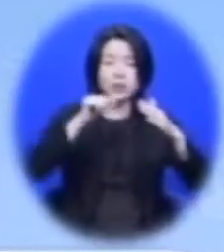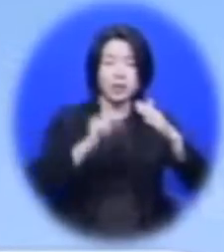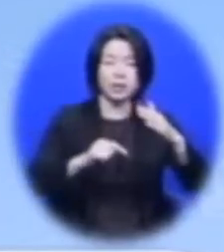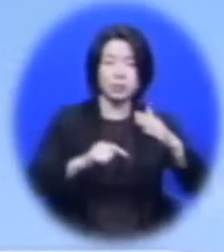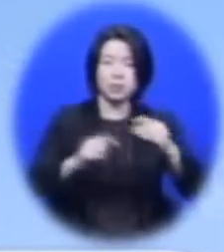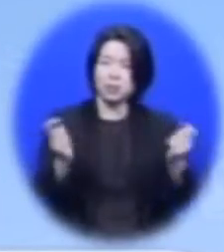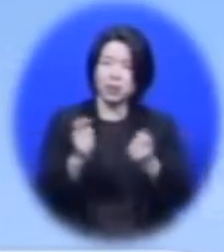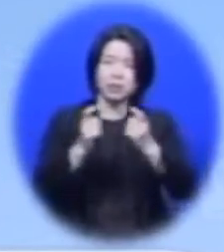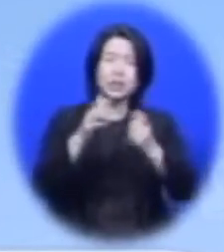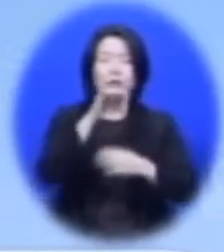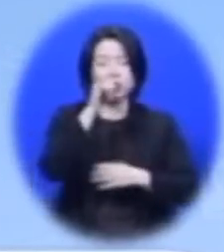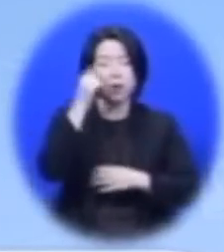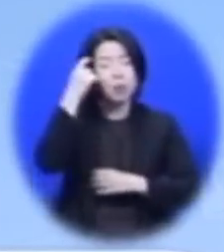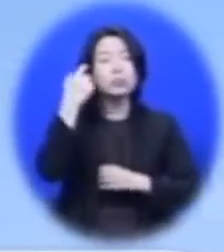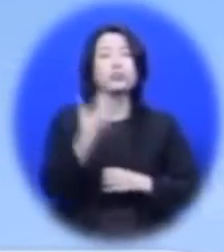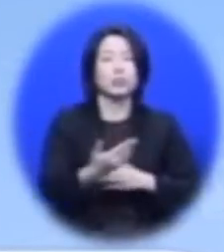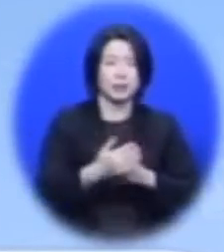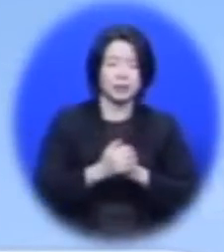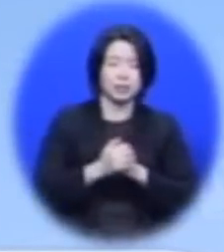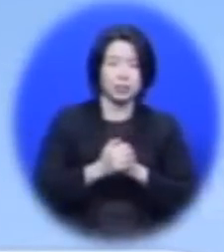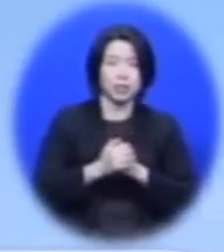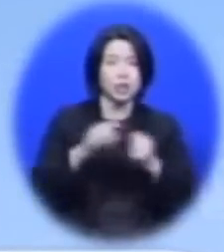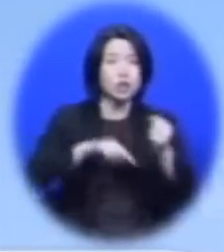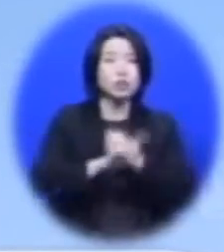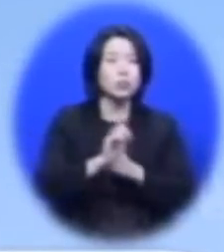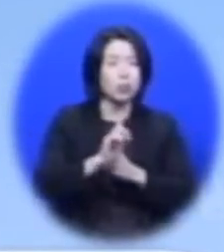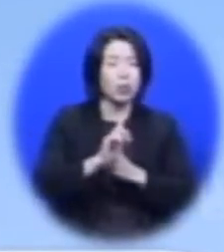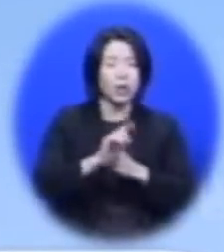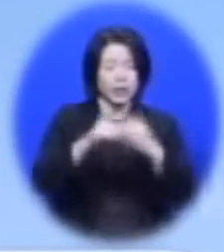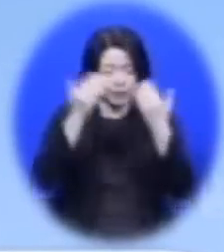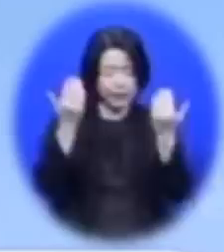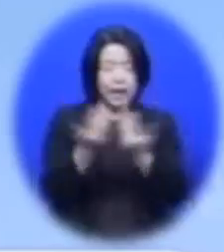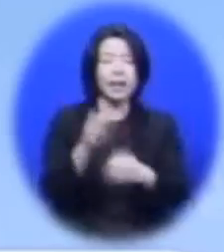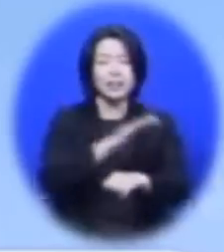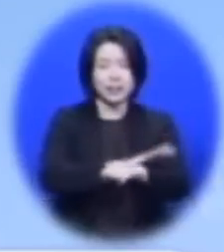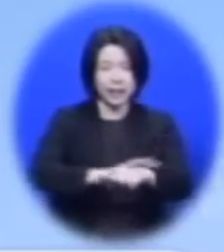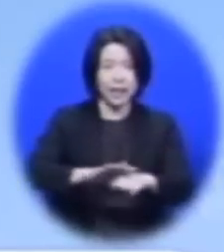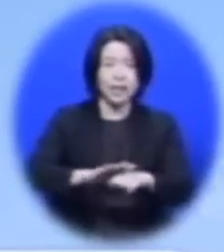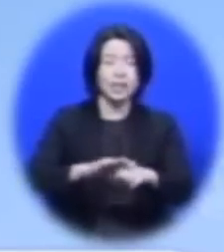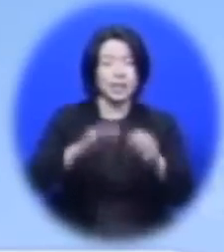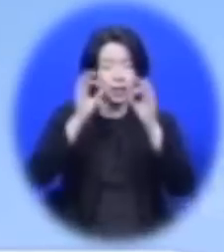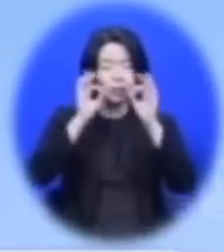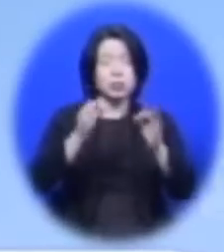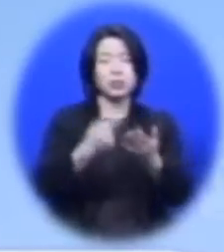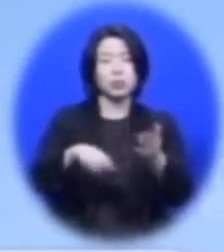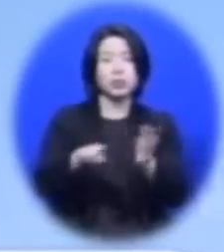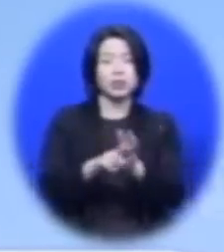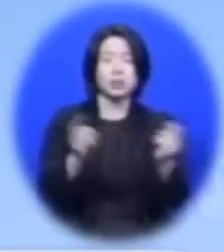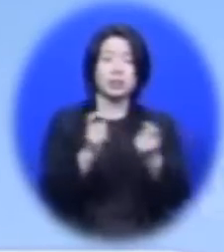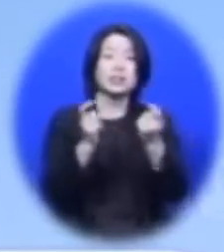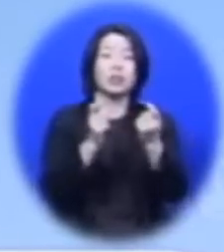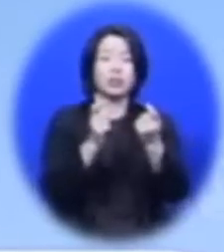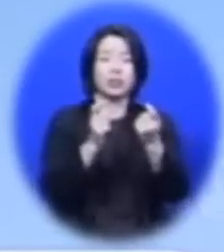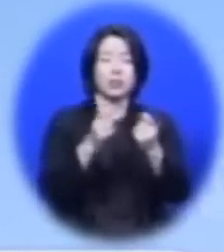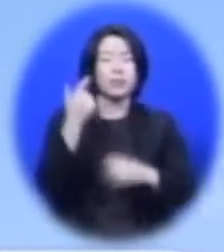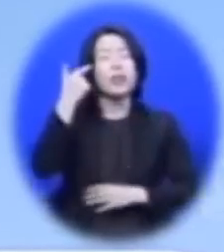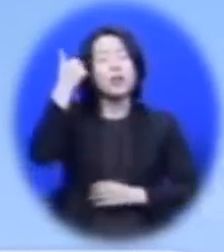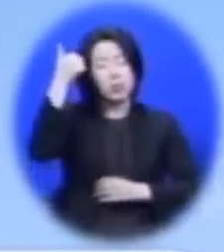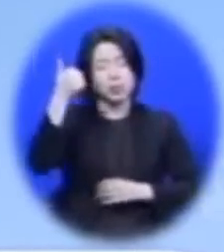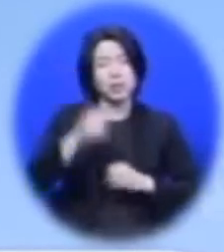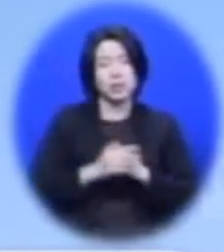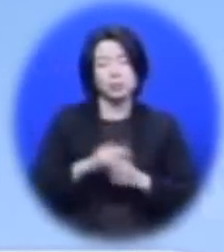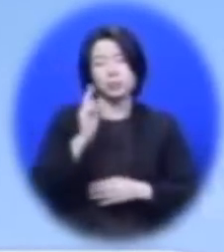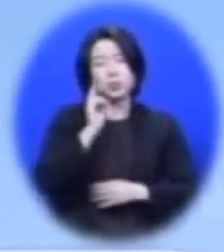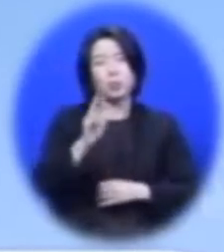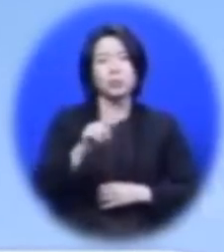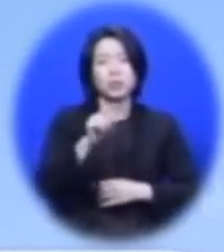싸우나 하고 가서 물어봤더니 다 잘해보려고 싸운다는 거예요. 목사님, 너무